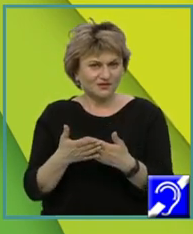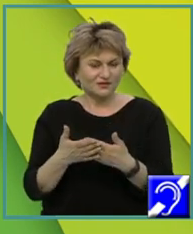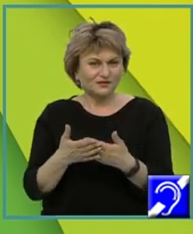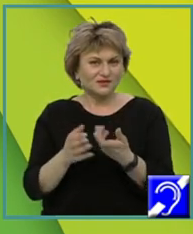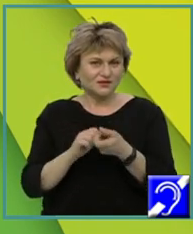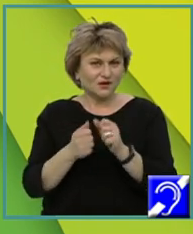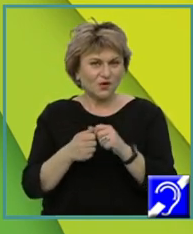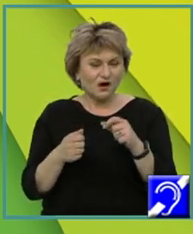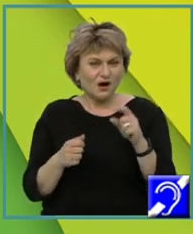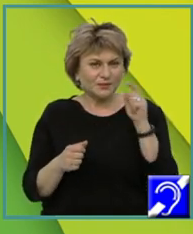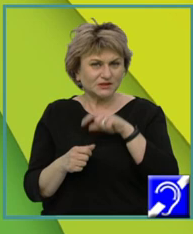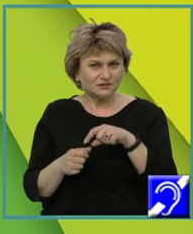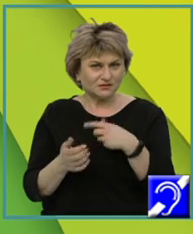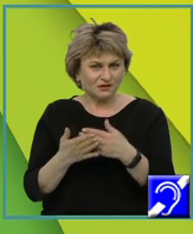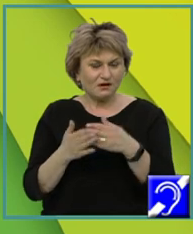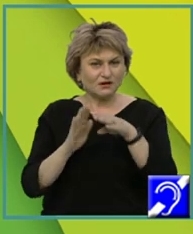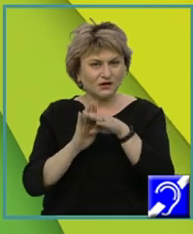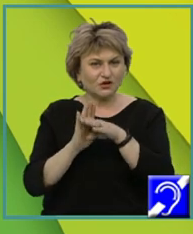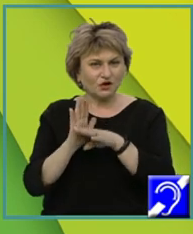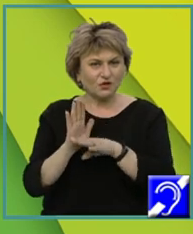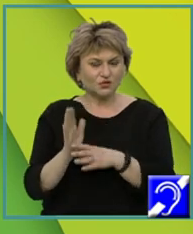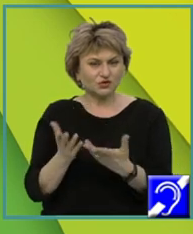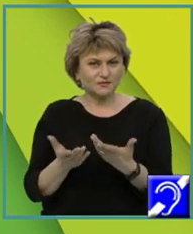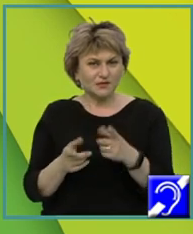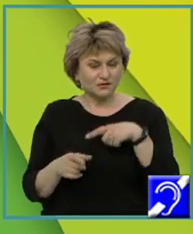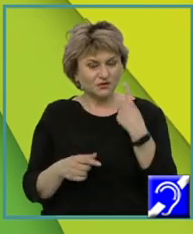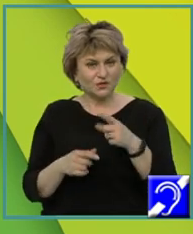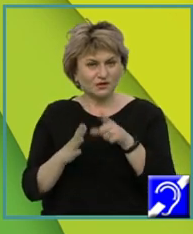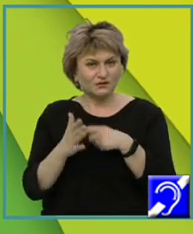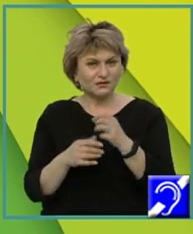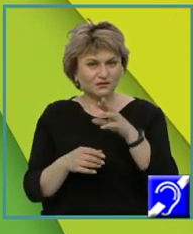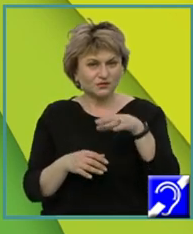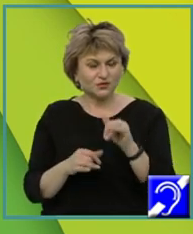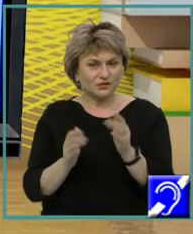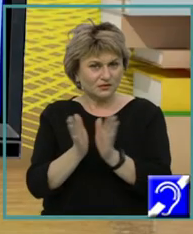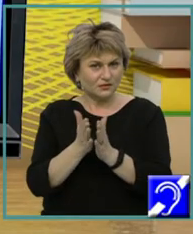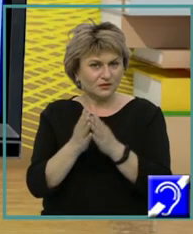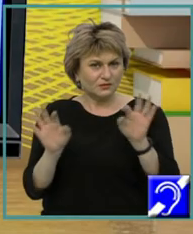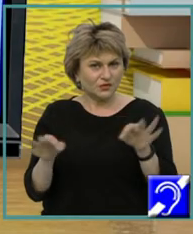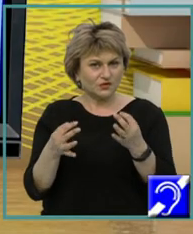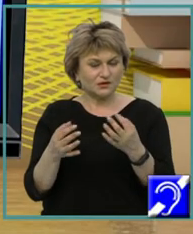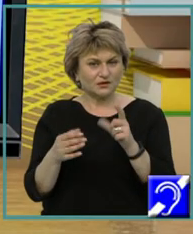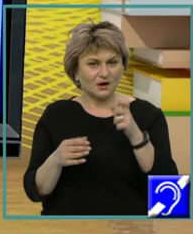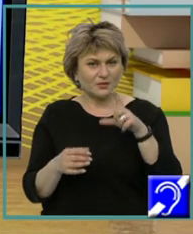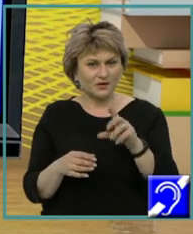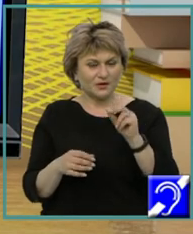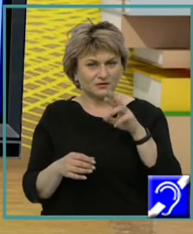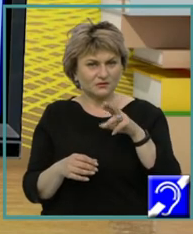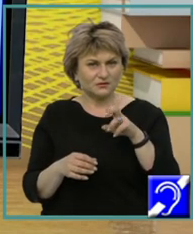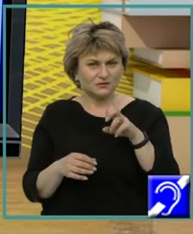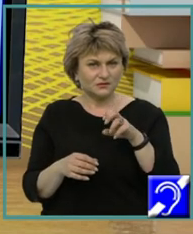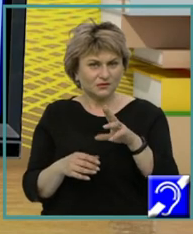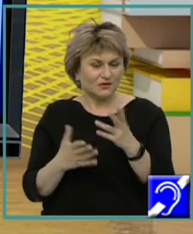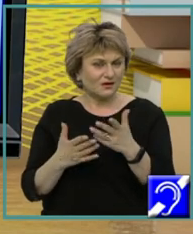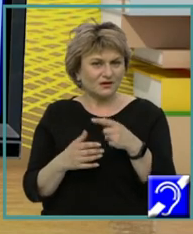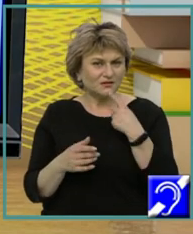absența criteriului cronologic este una dintre trăsăturile romanului Modern camilpetrescian de care nu avem cum să